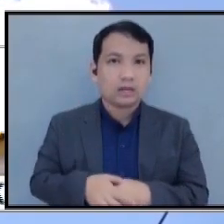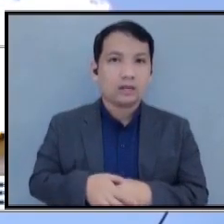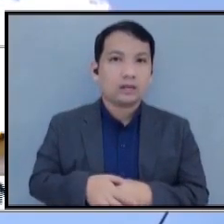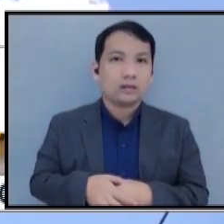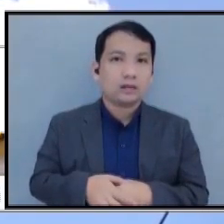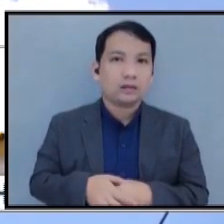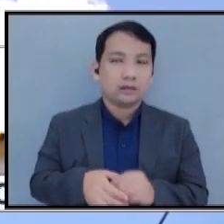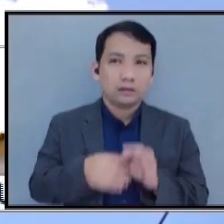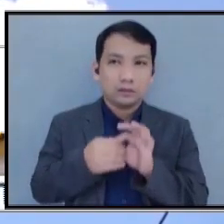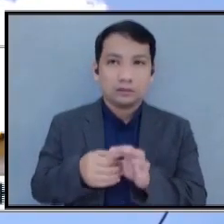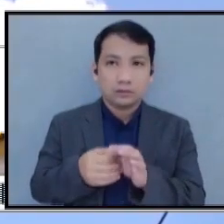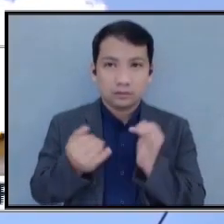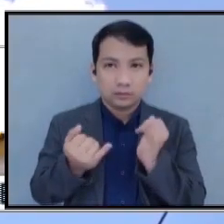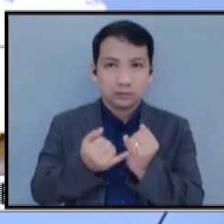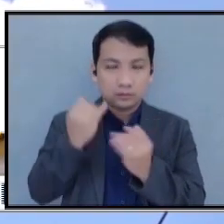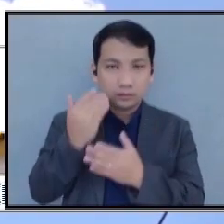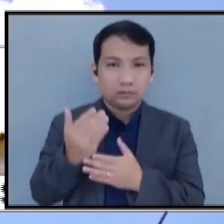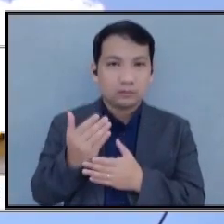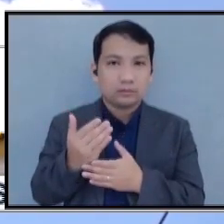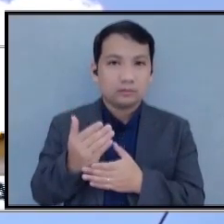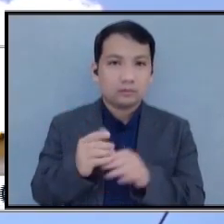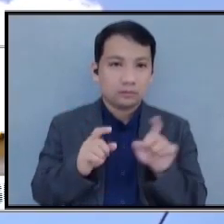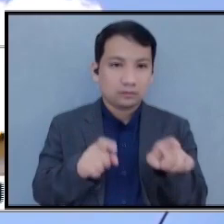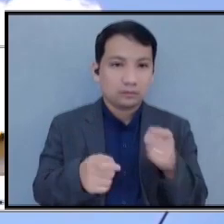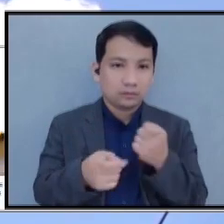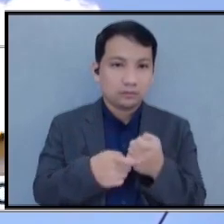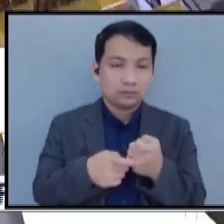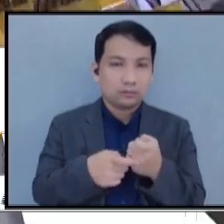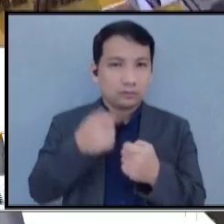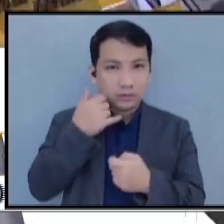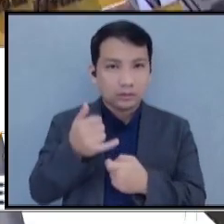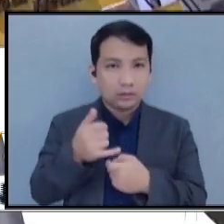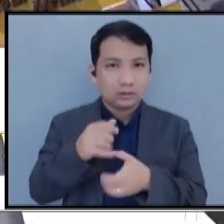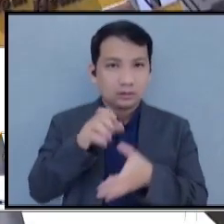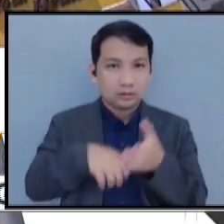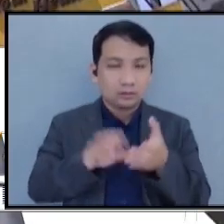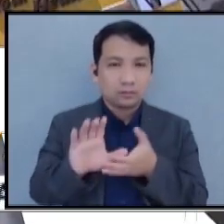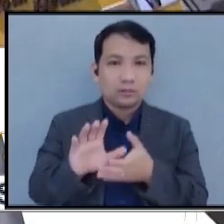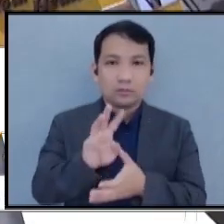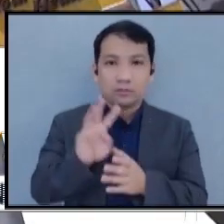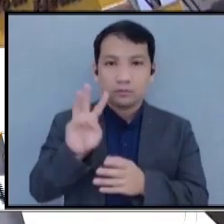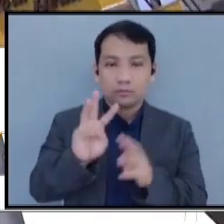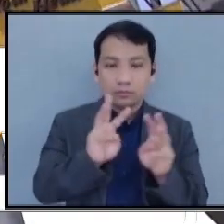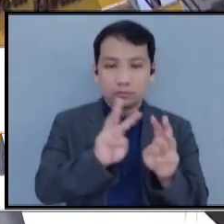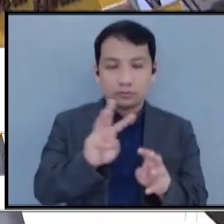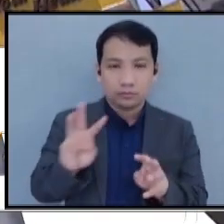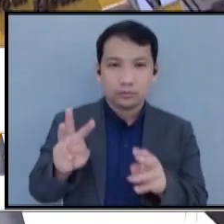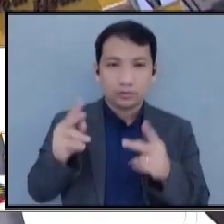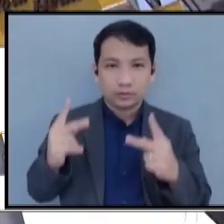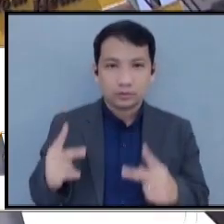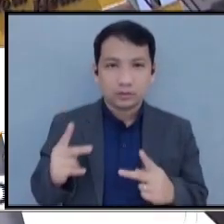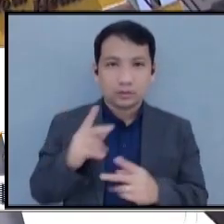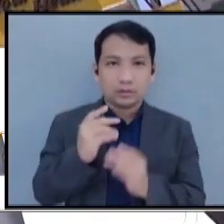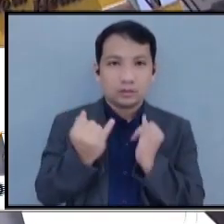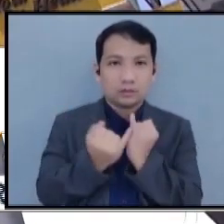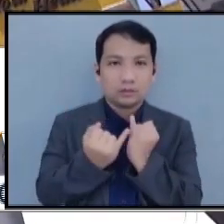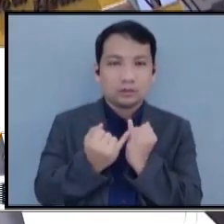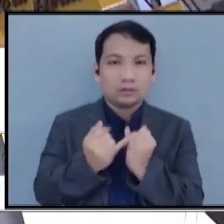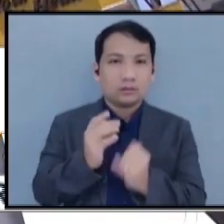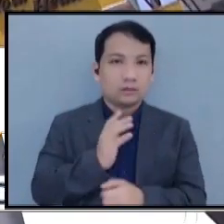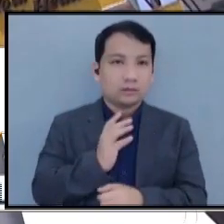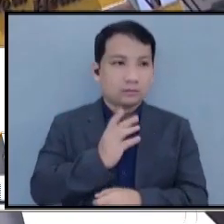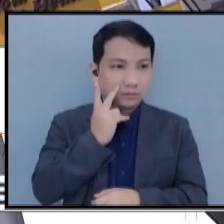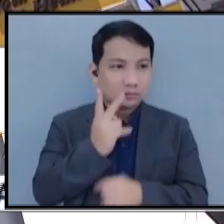health ang click to call channel nito na makikita sa website ng Phil health kung saan ay may makakausap rin